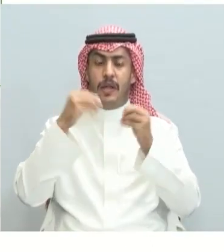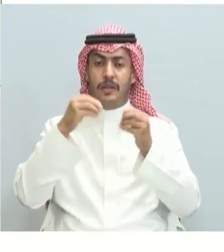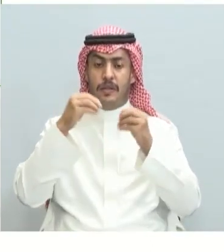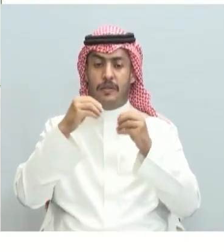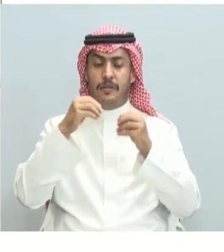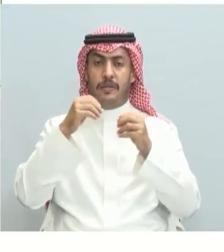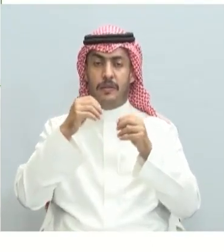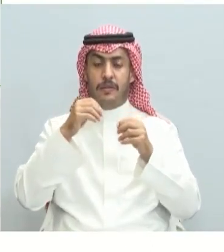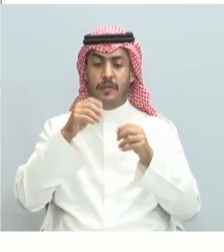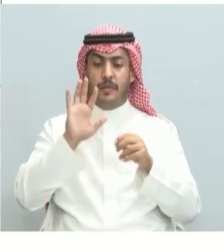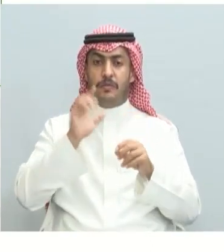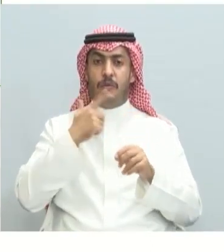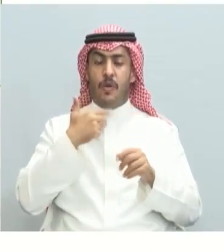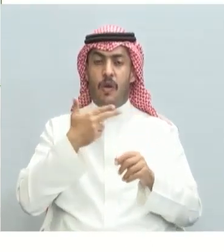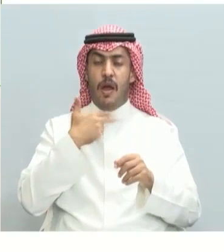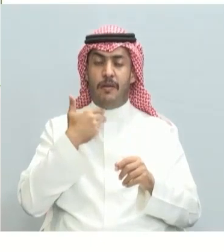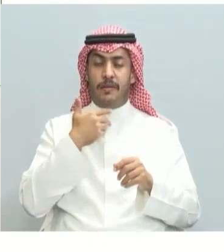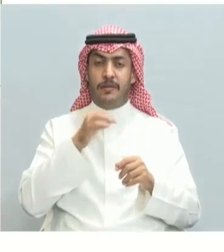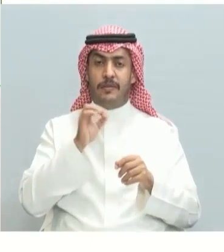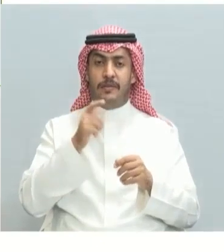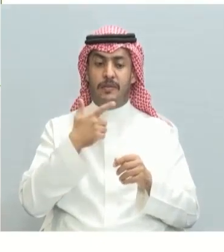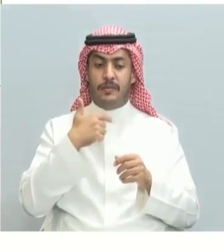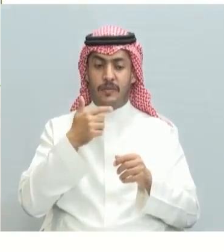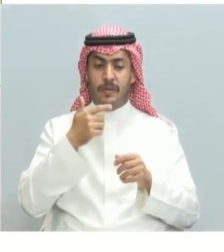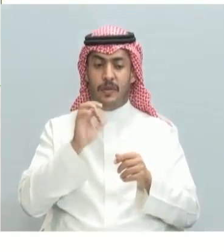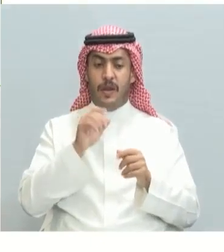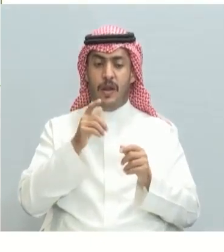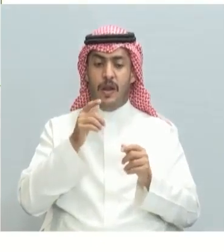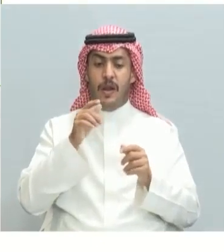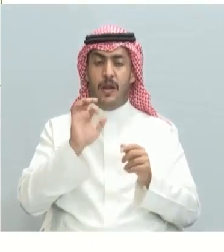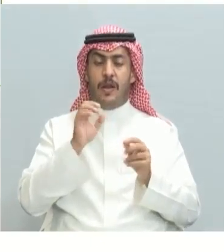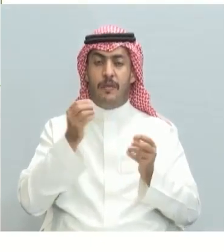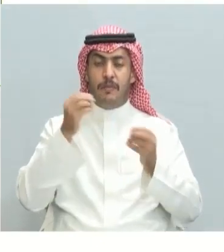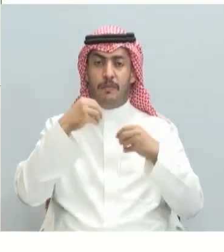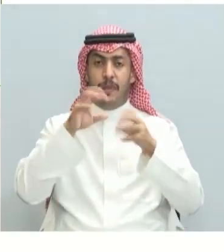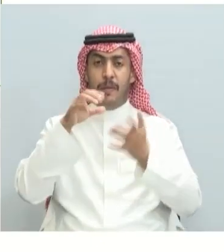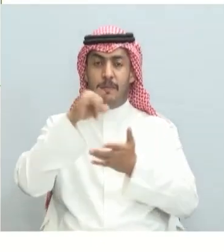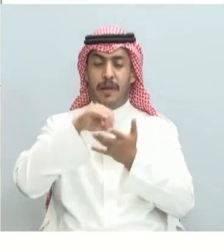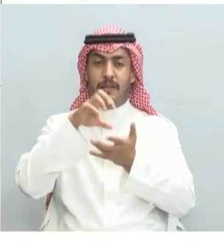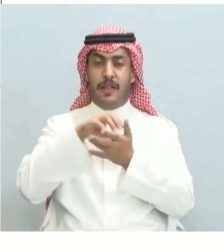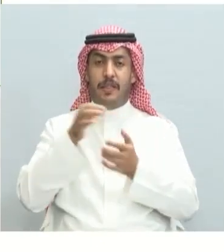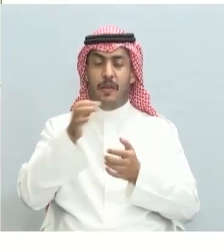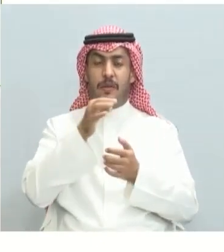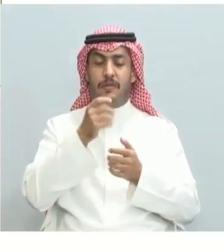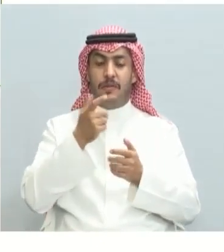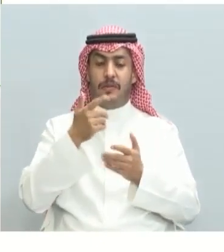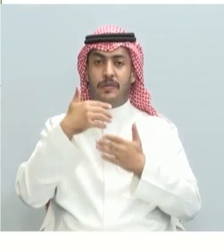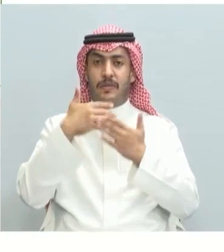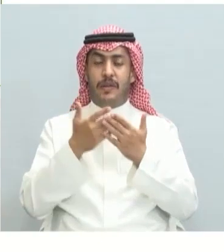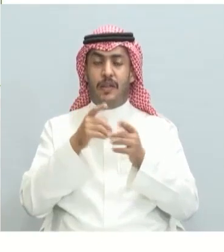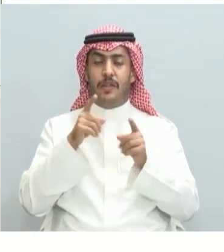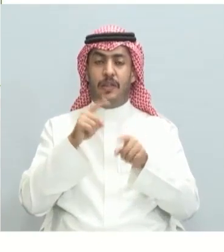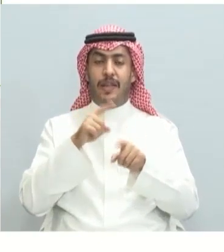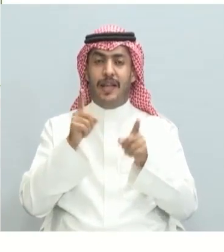وتريد الحكومه ان تعالج هذا التضخم من خلال بيع البنك المركزي في الدوله سنادات دين قصيره